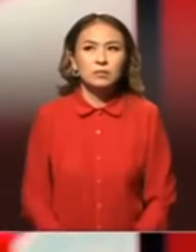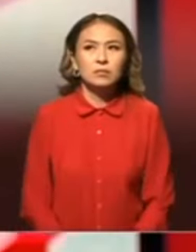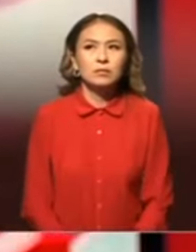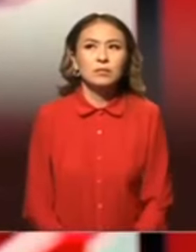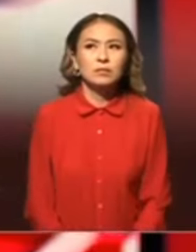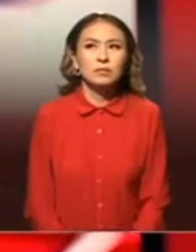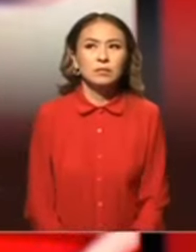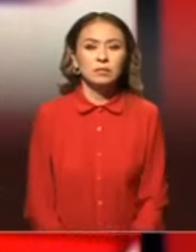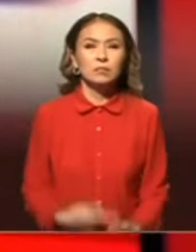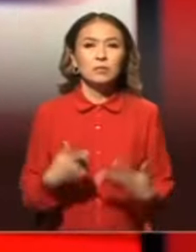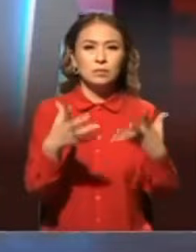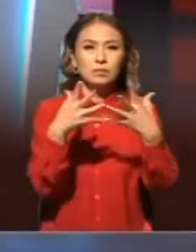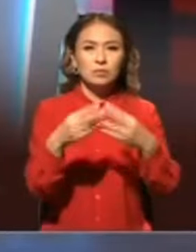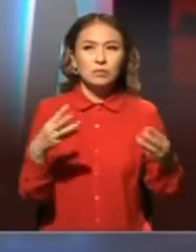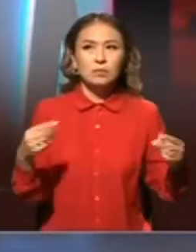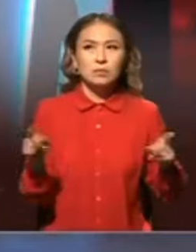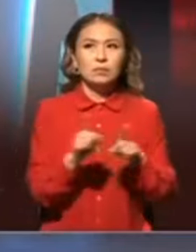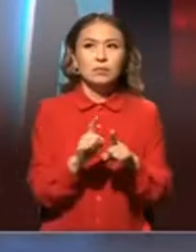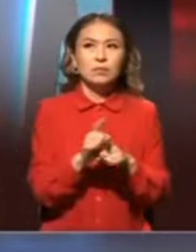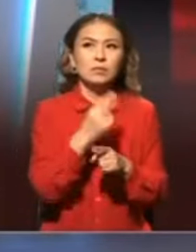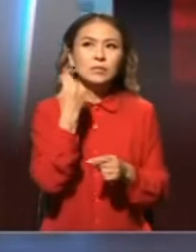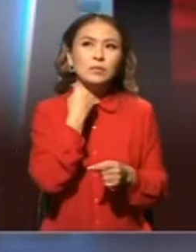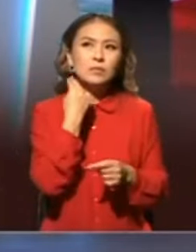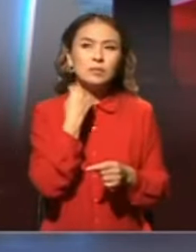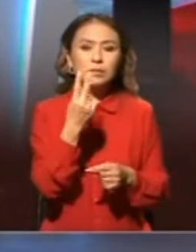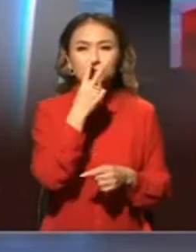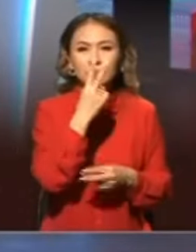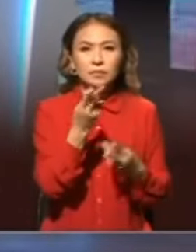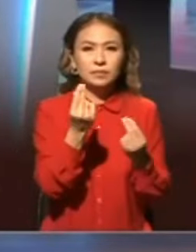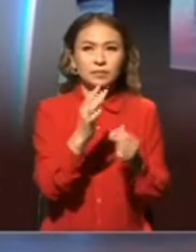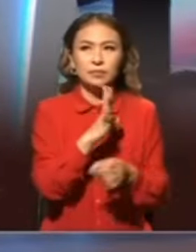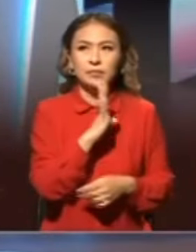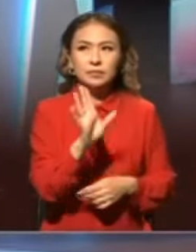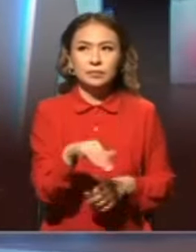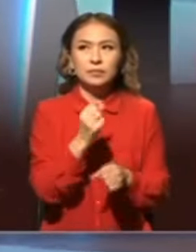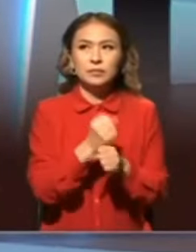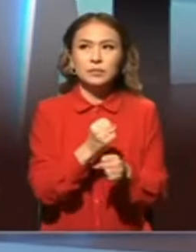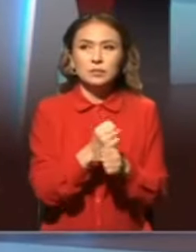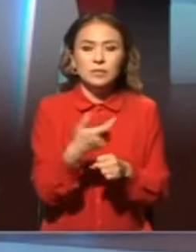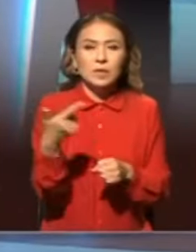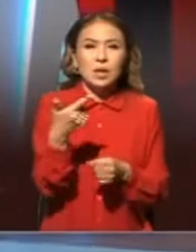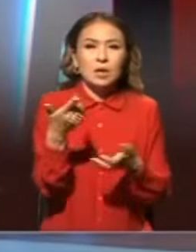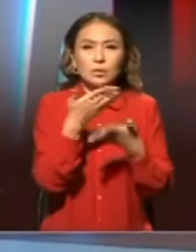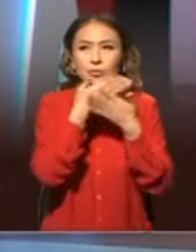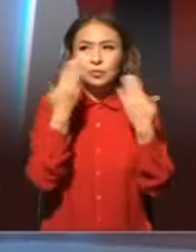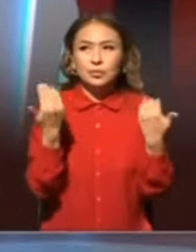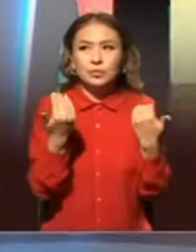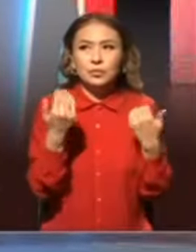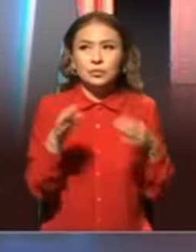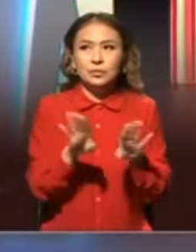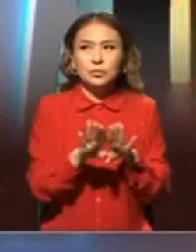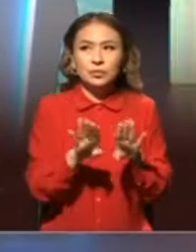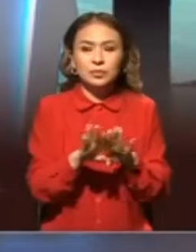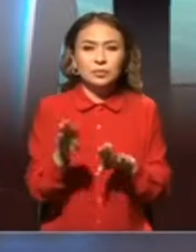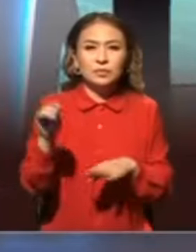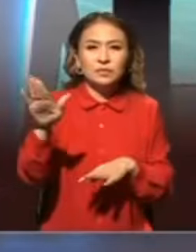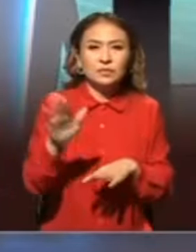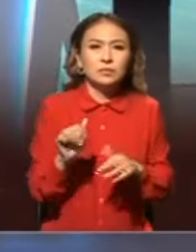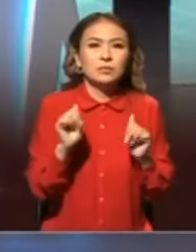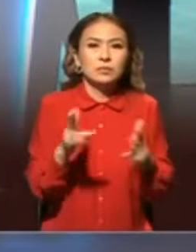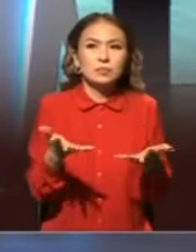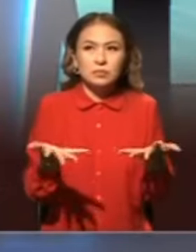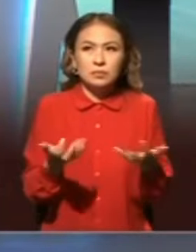дала жұмыстарына бұған дейін қаражаты қарастырылмаған екінші деңгейлі банктерді. Кепілдігі жоқ болса, биылдан бастап,